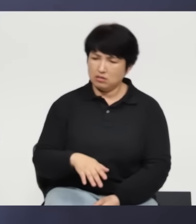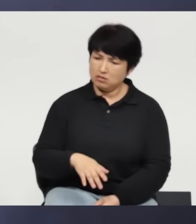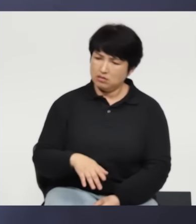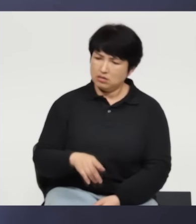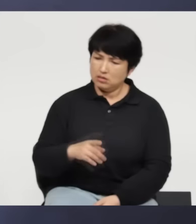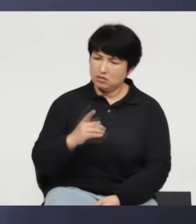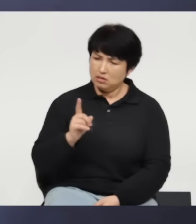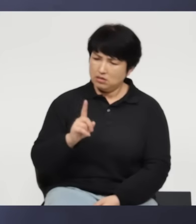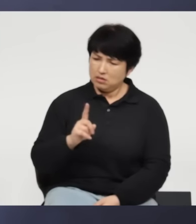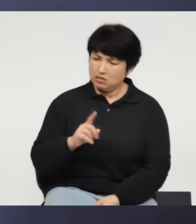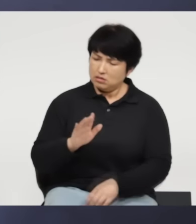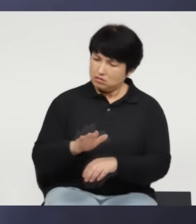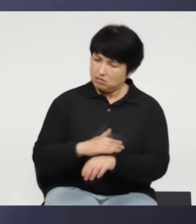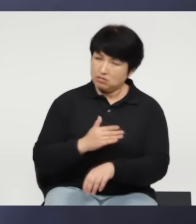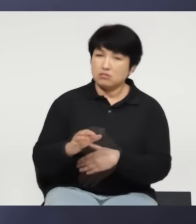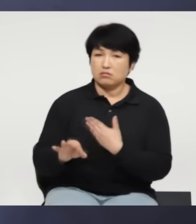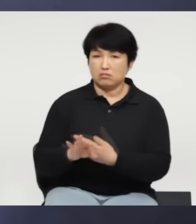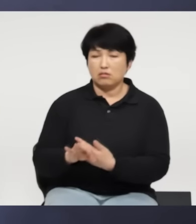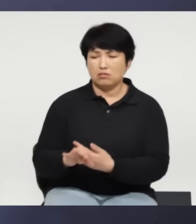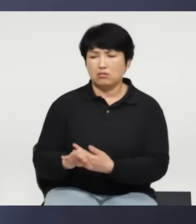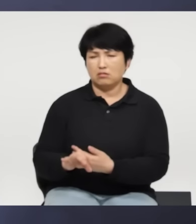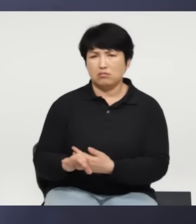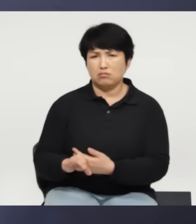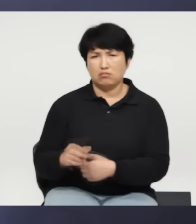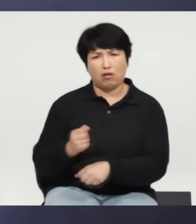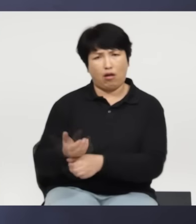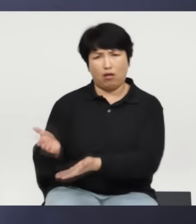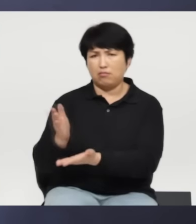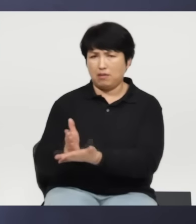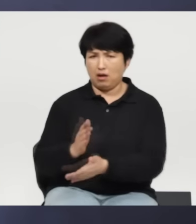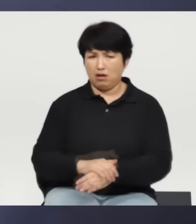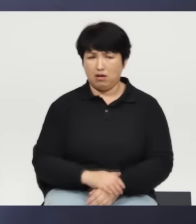때 아니다 하면 그냥 안 해주면 돼요. 화내고 짜증내지 말고.